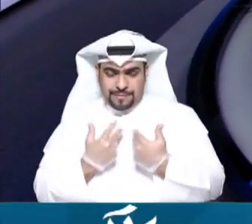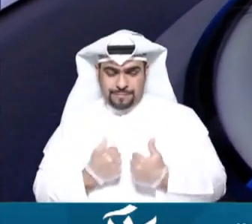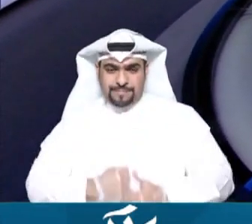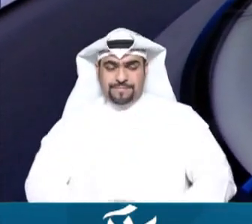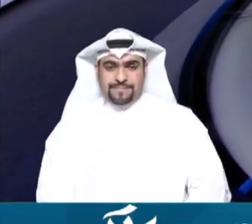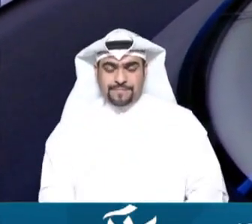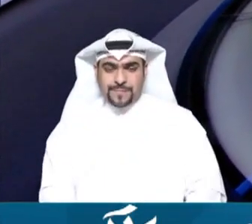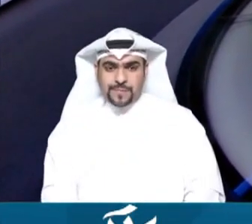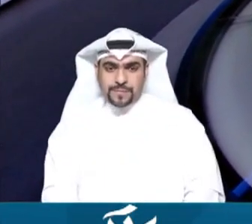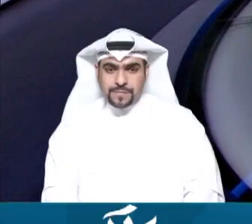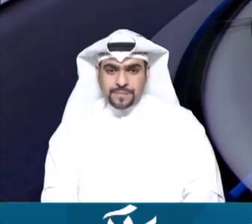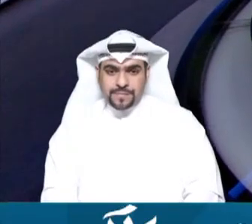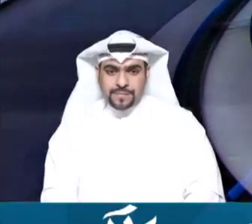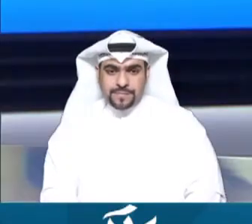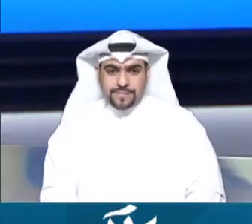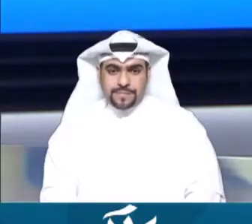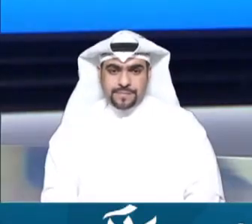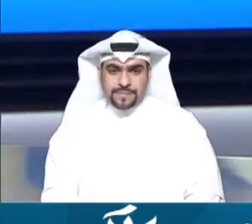شكرا جزيلا لك.